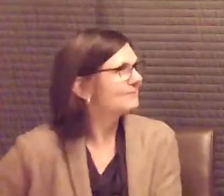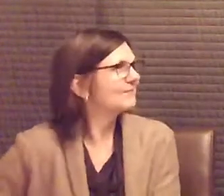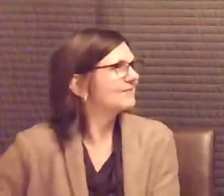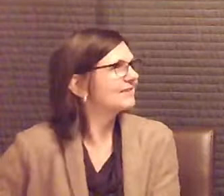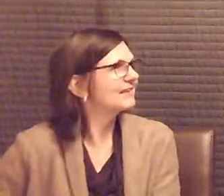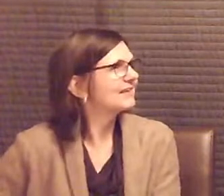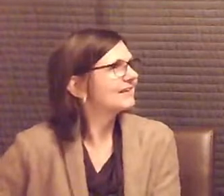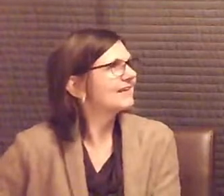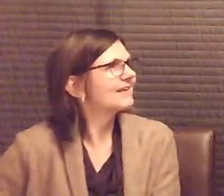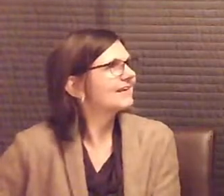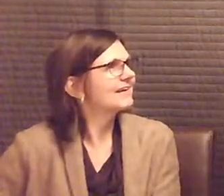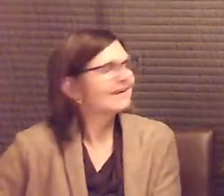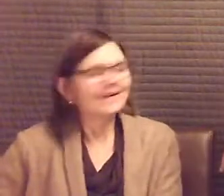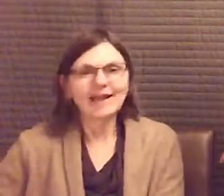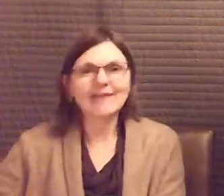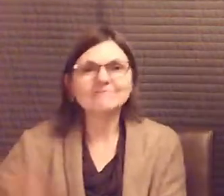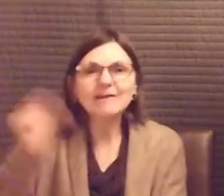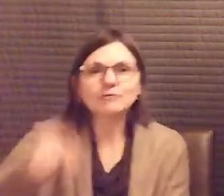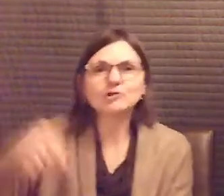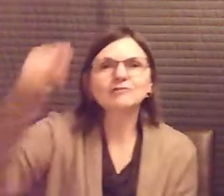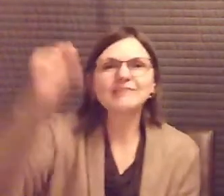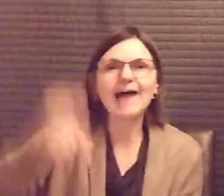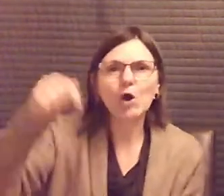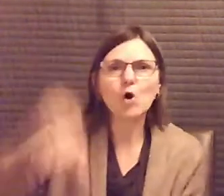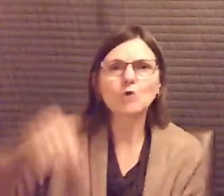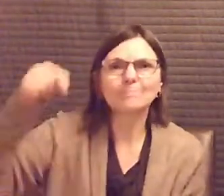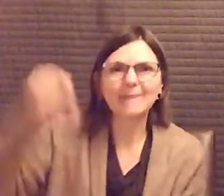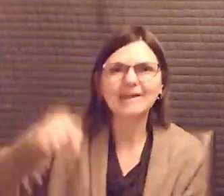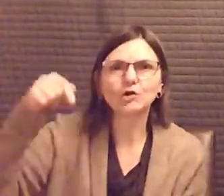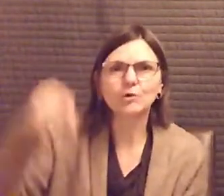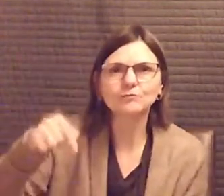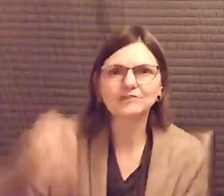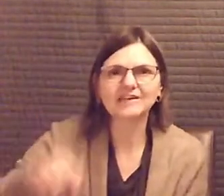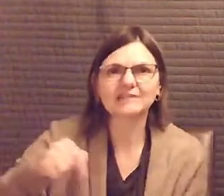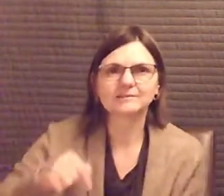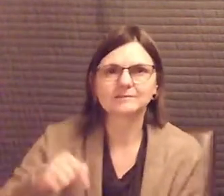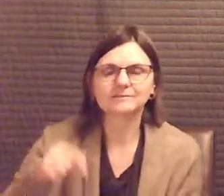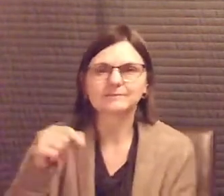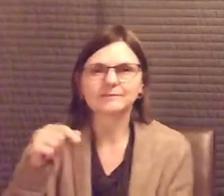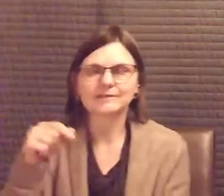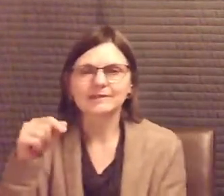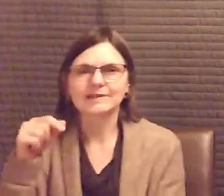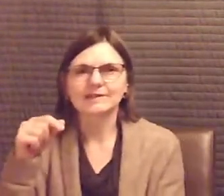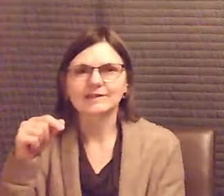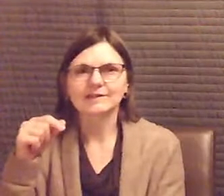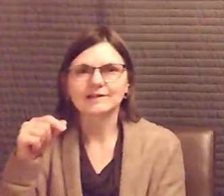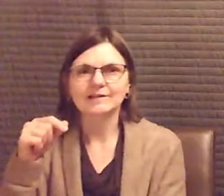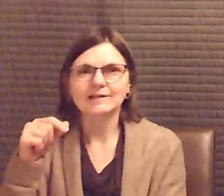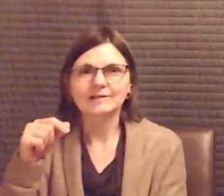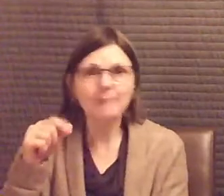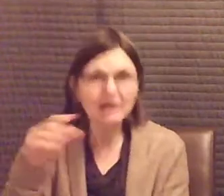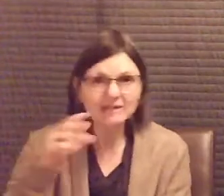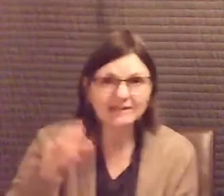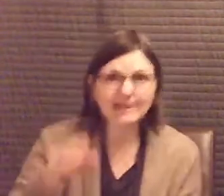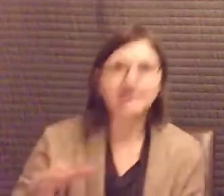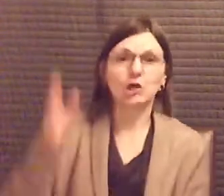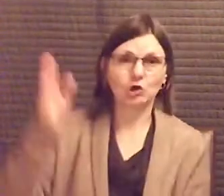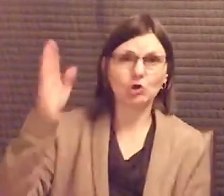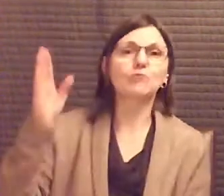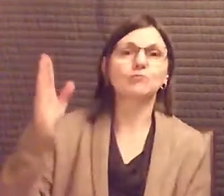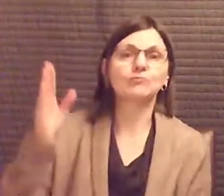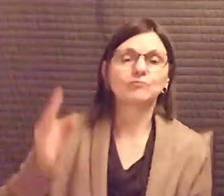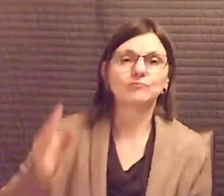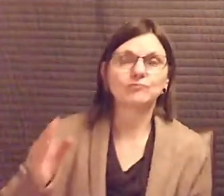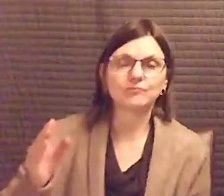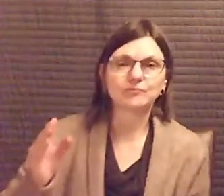en wie wil die kan chardonnay en bij worden vandaag ook mee geconfronteerd easy to sing out billy makkelijk zeggen ik